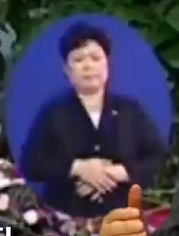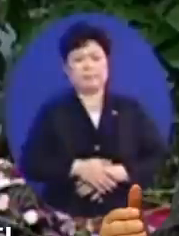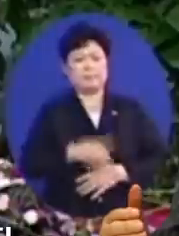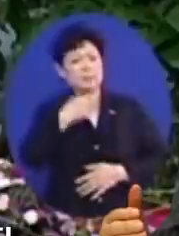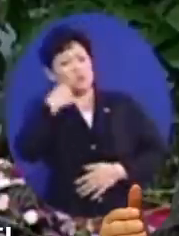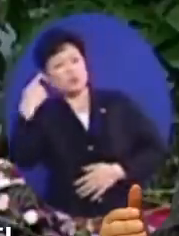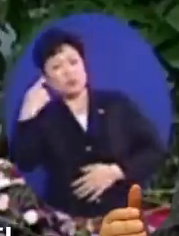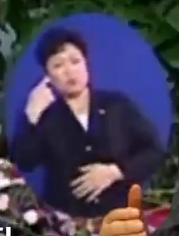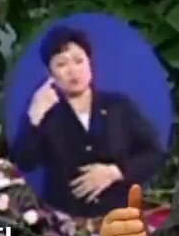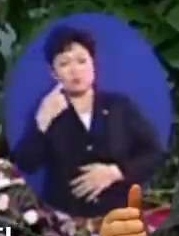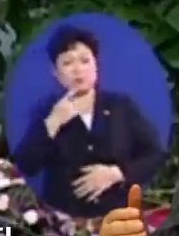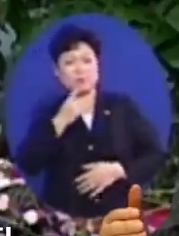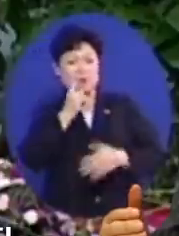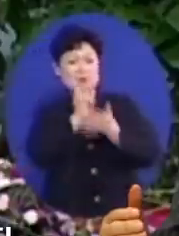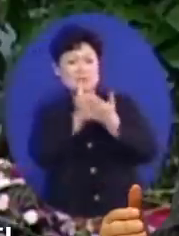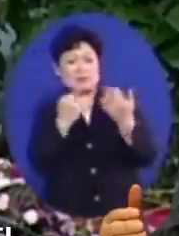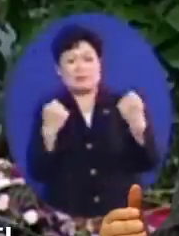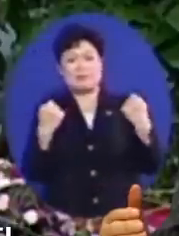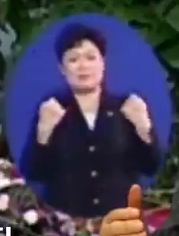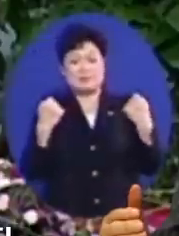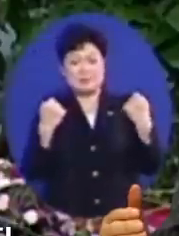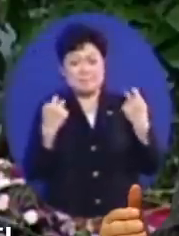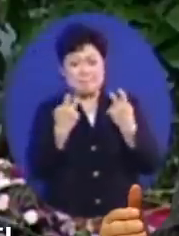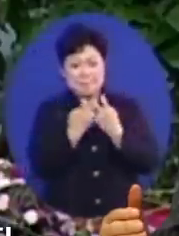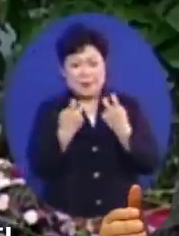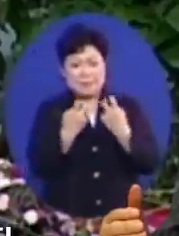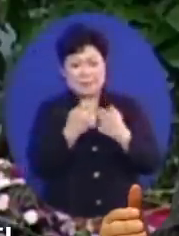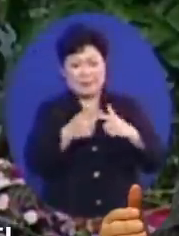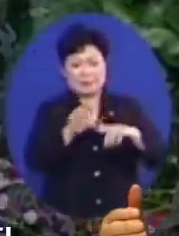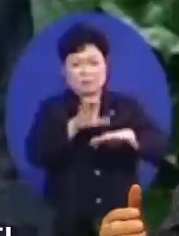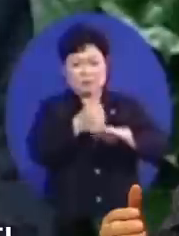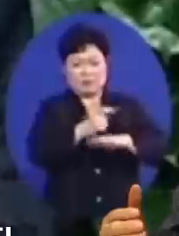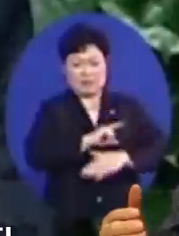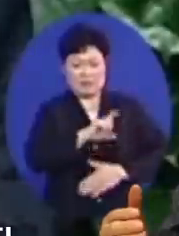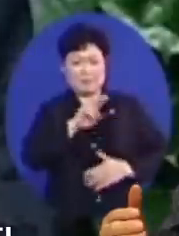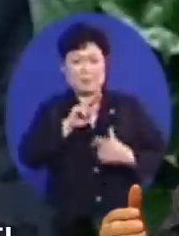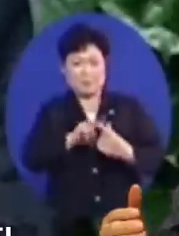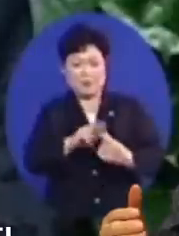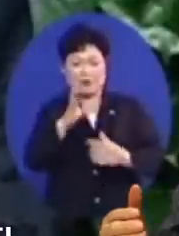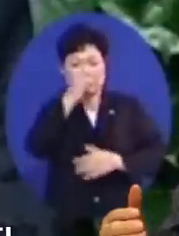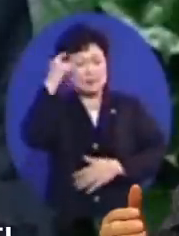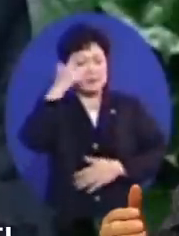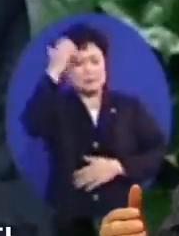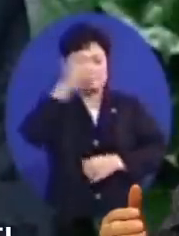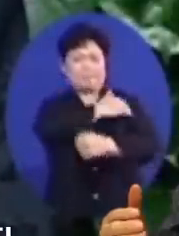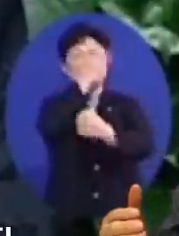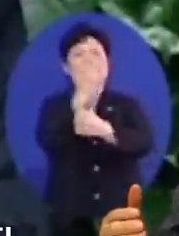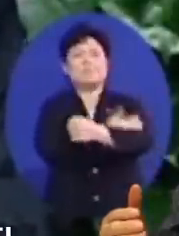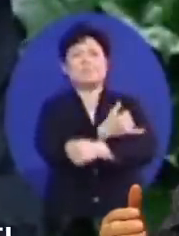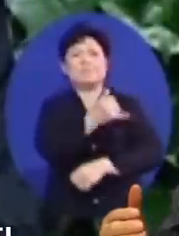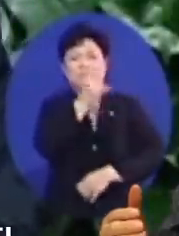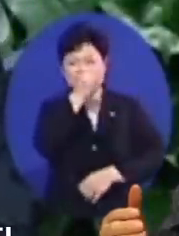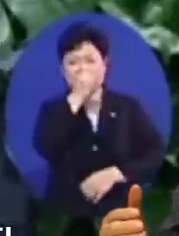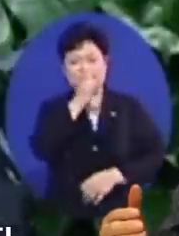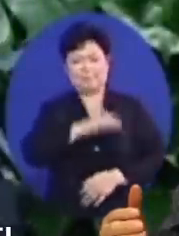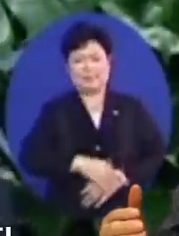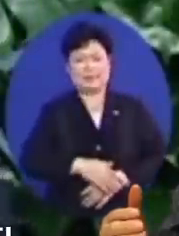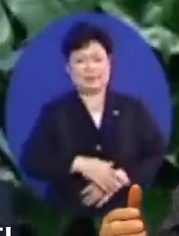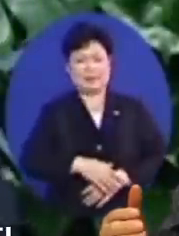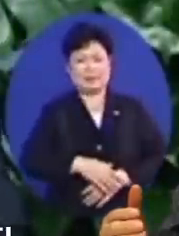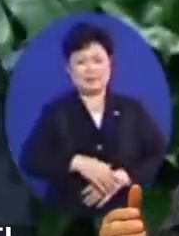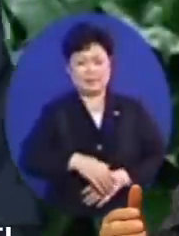유혹을 이기는 힘은 예수 그리스도 이름과 성령의 능력에 있는 것입니다.